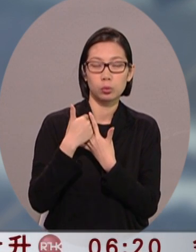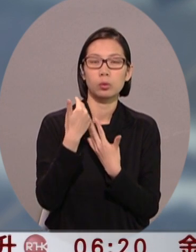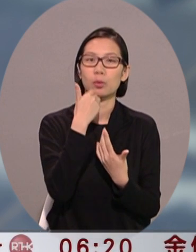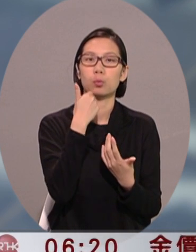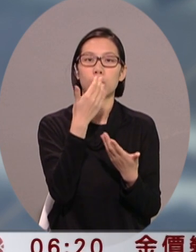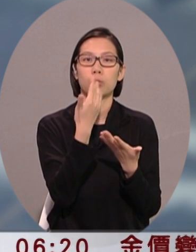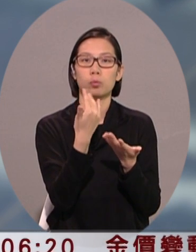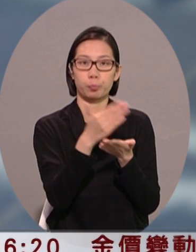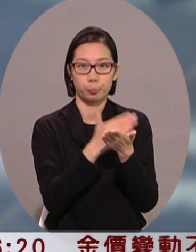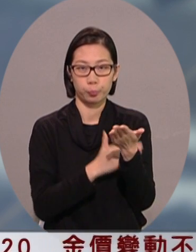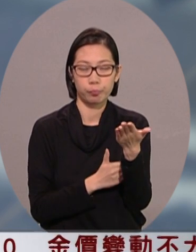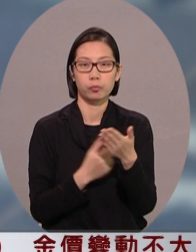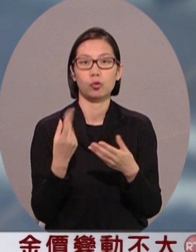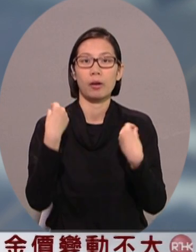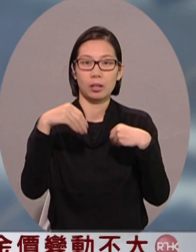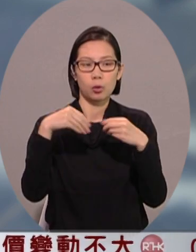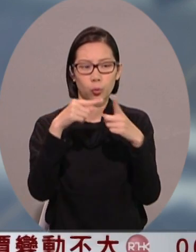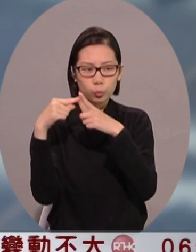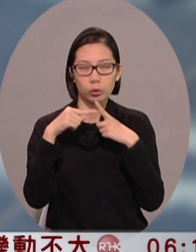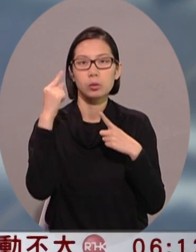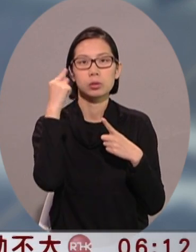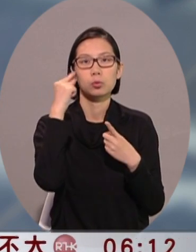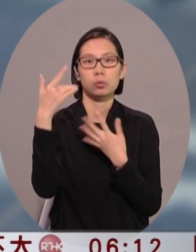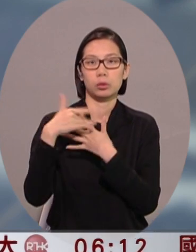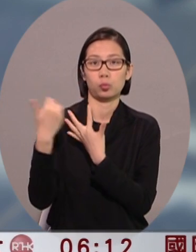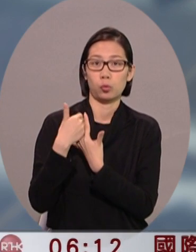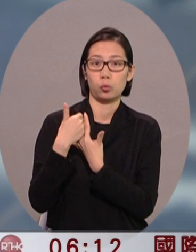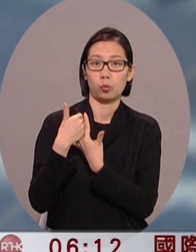案的程序和教育员工认识性骚扰。